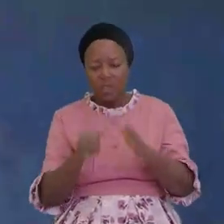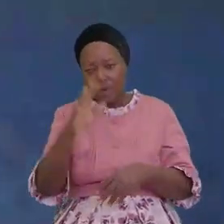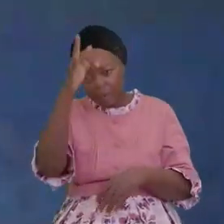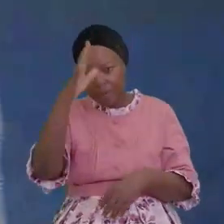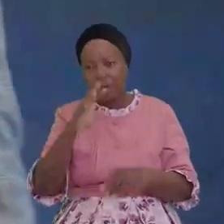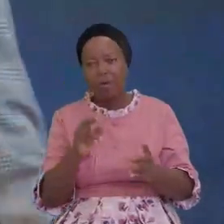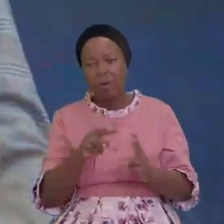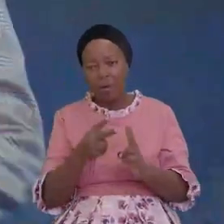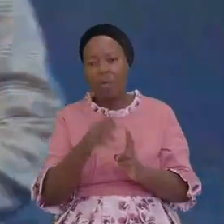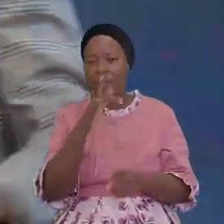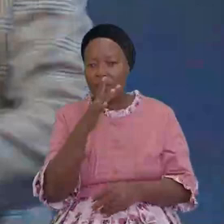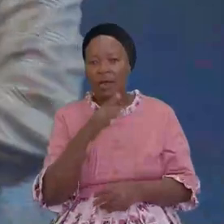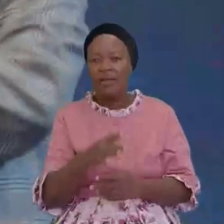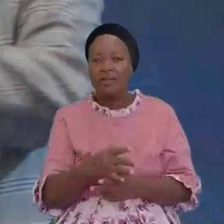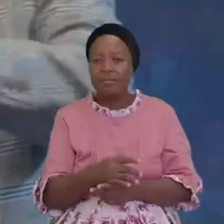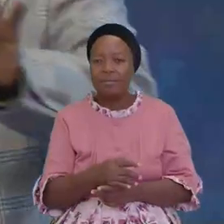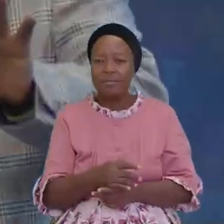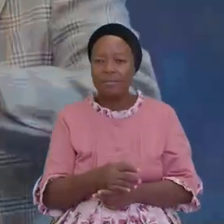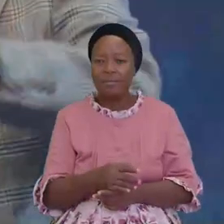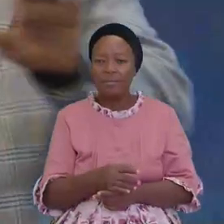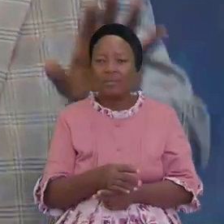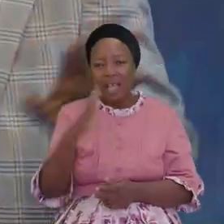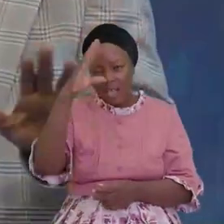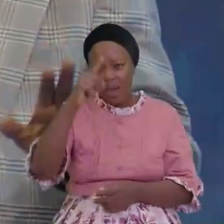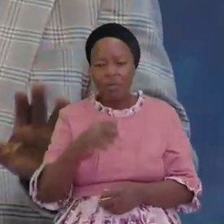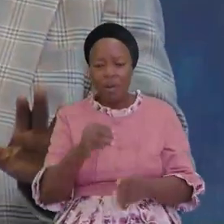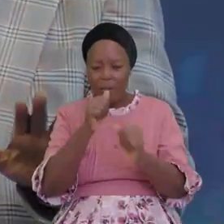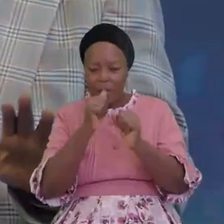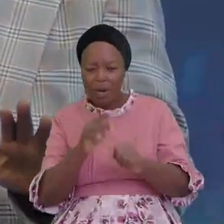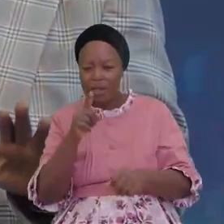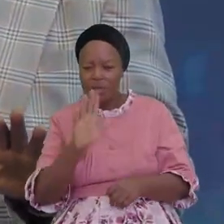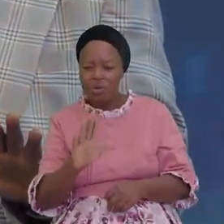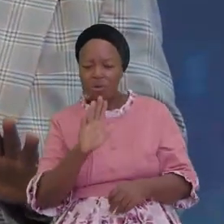Viens maintenant, je veux adorer l'idole chez papa ou maman.